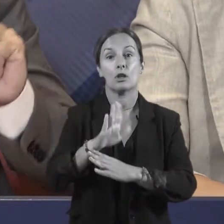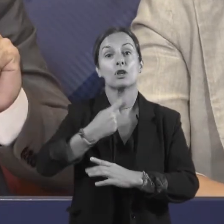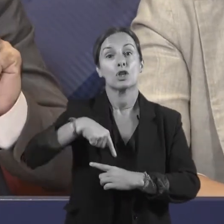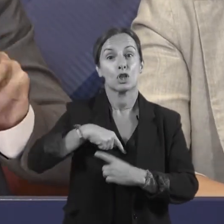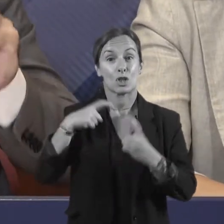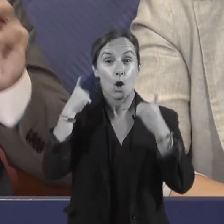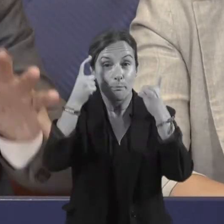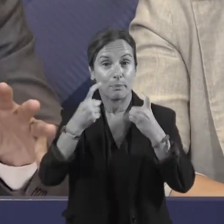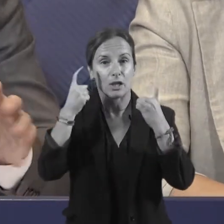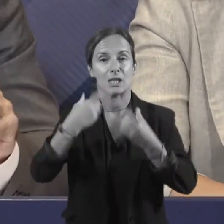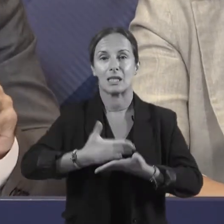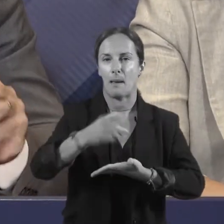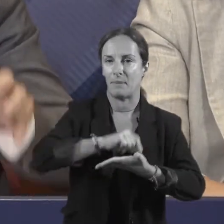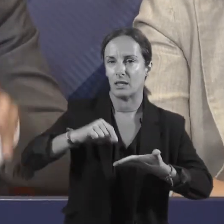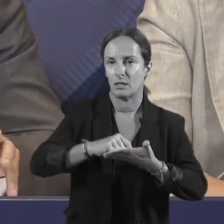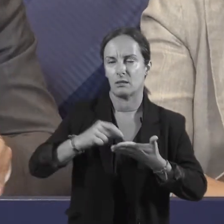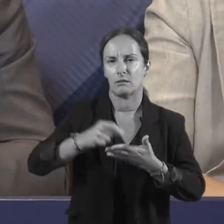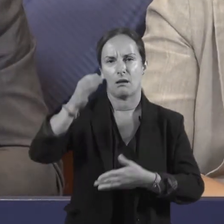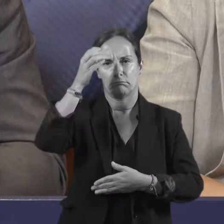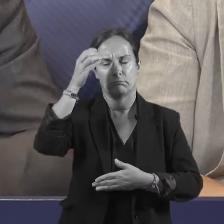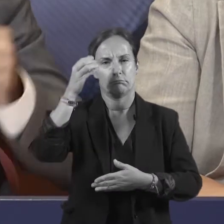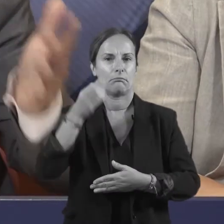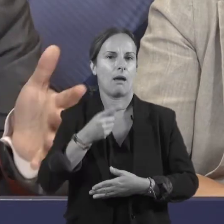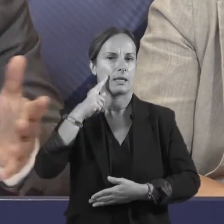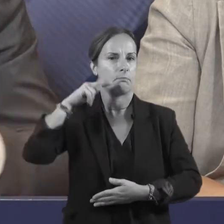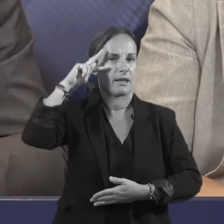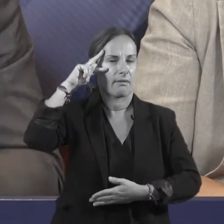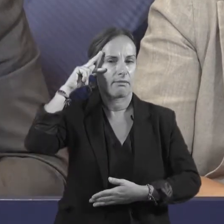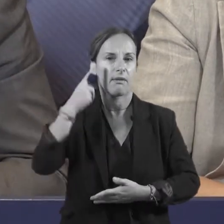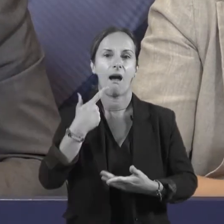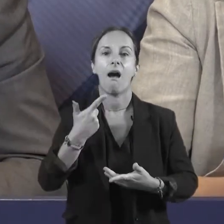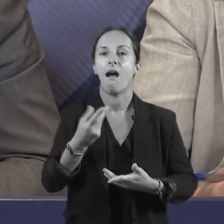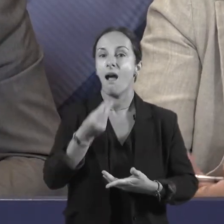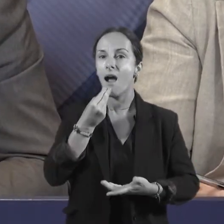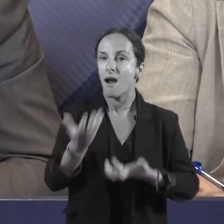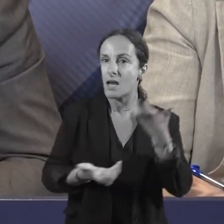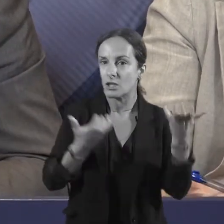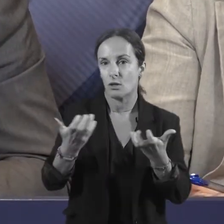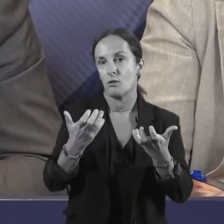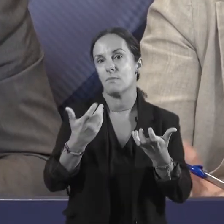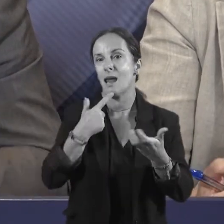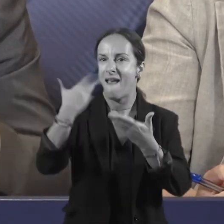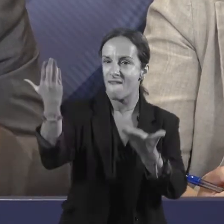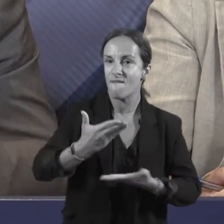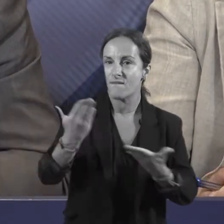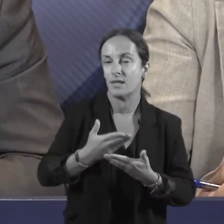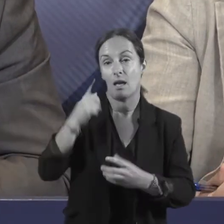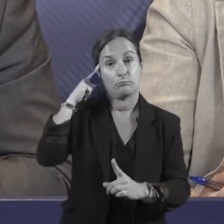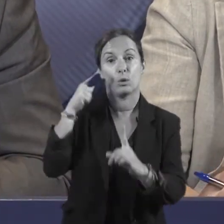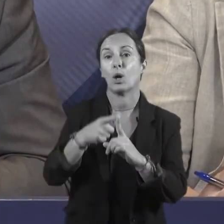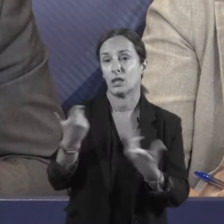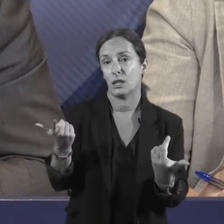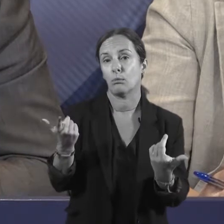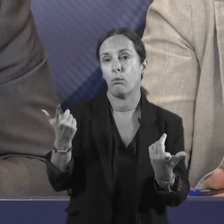periodistes que són experts en gastronomia estiguin en aquest esdeveniment perquè coneguin la nostra cuina i les nostres tradicions